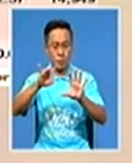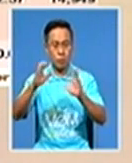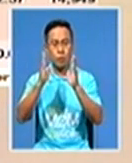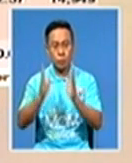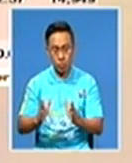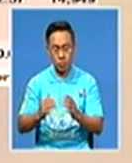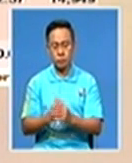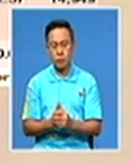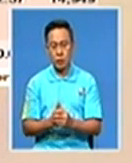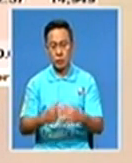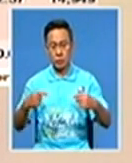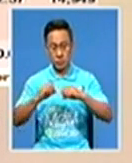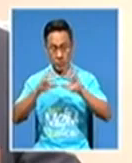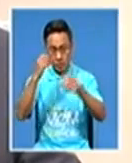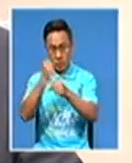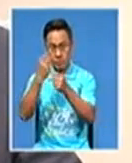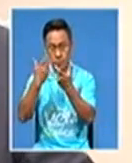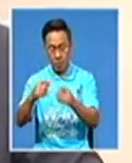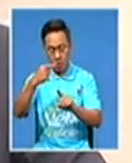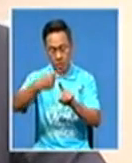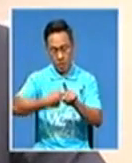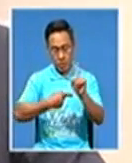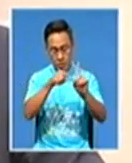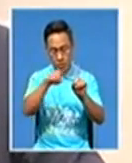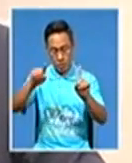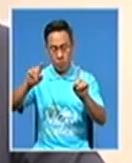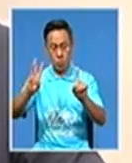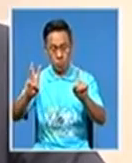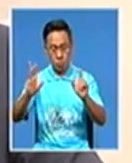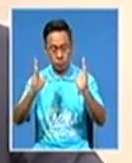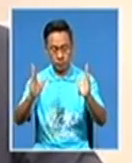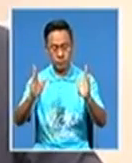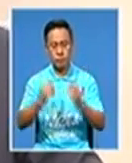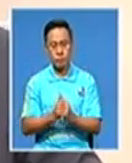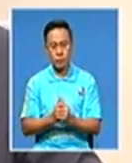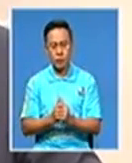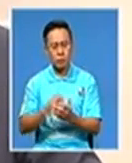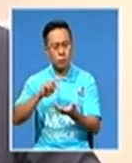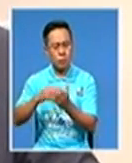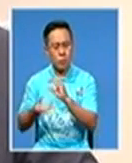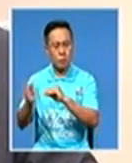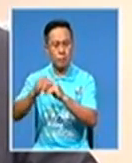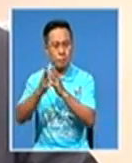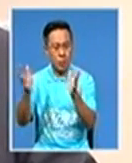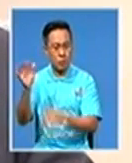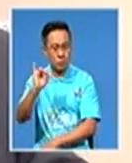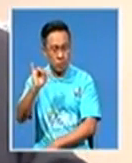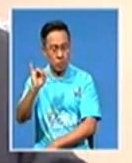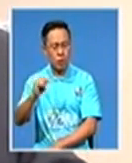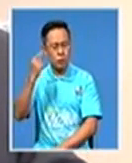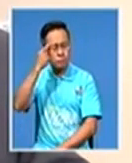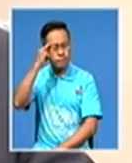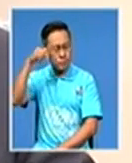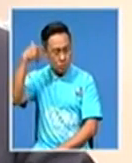คือสิ่งที่ได้เกิดขึ้นแล้วใน6เดือนแรกซึ่งผมถือยังไม่มากนักผมก็มาดูว่าแล้วต่